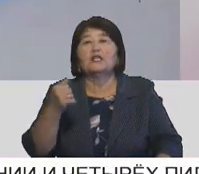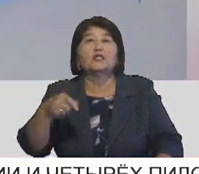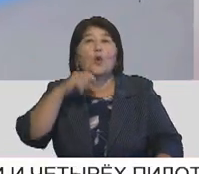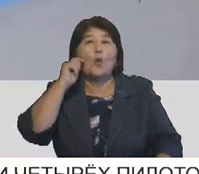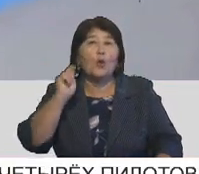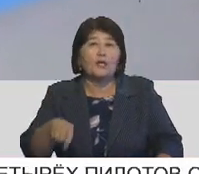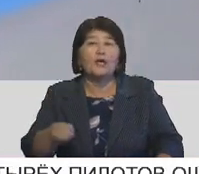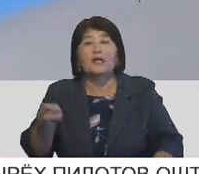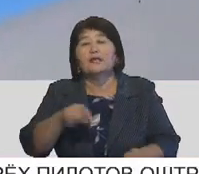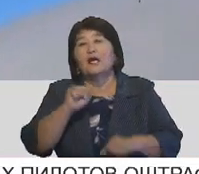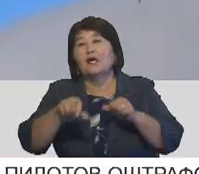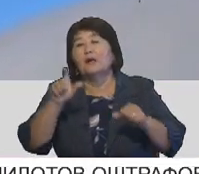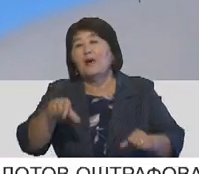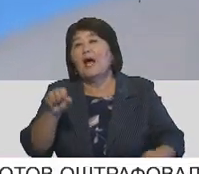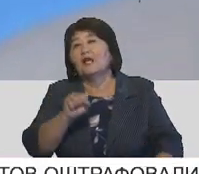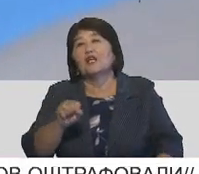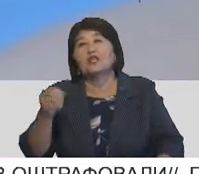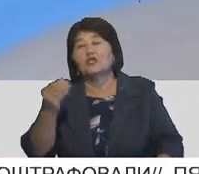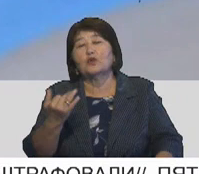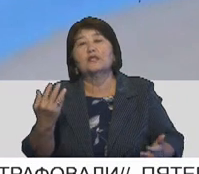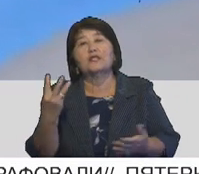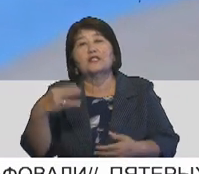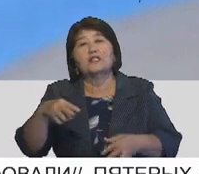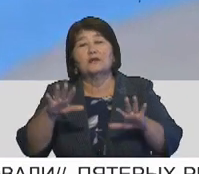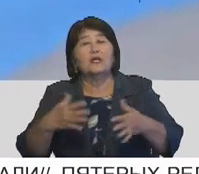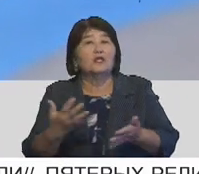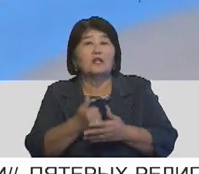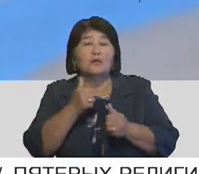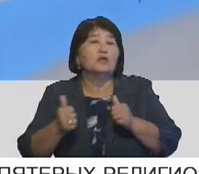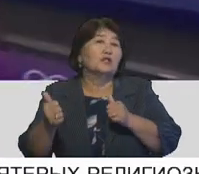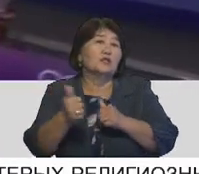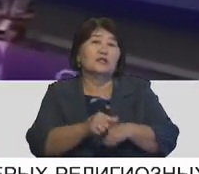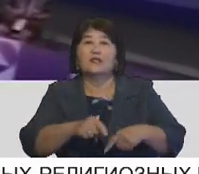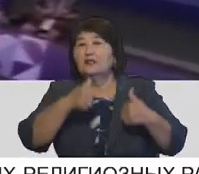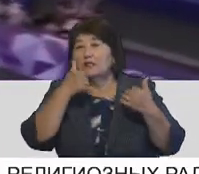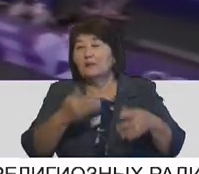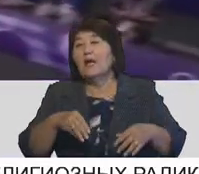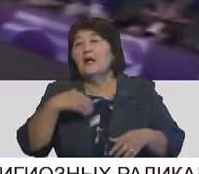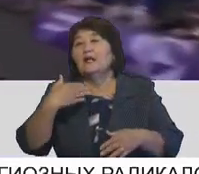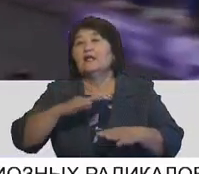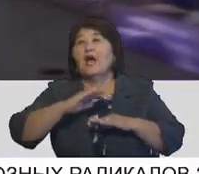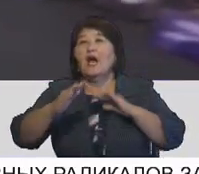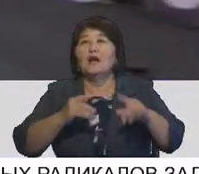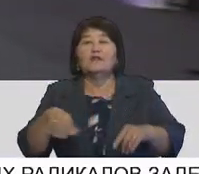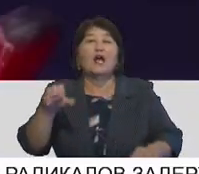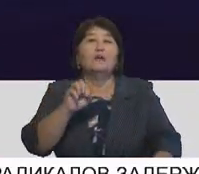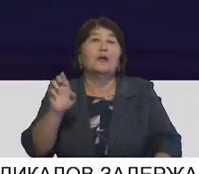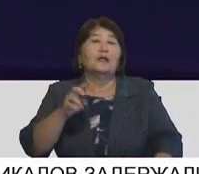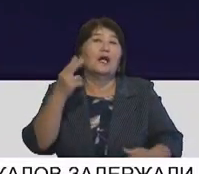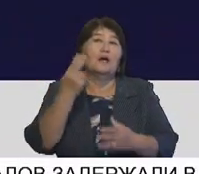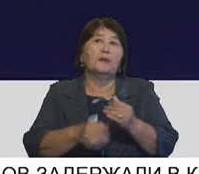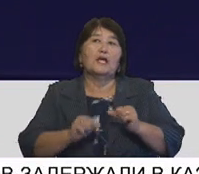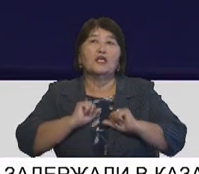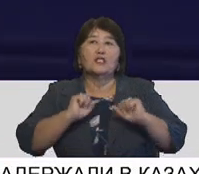Украины. Велогонщик Андрей Чугай занял 30-е место и не смог выйти в следующий этап. Тайквандист Самир Хон Абабакиров проиграл